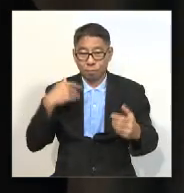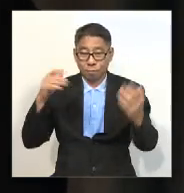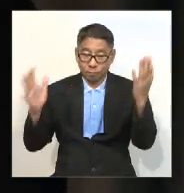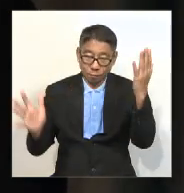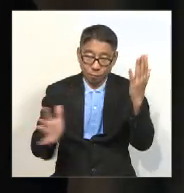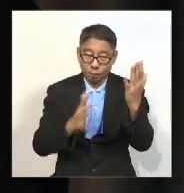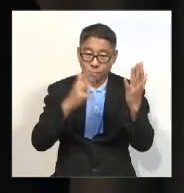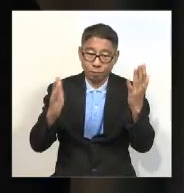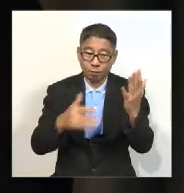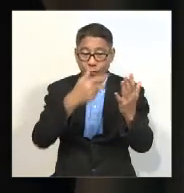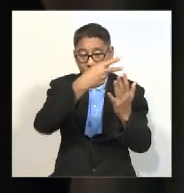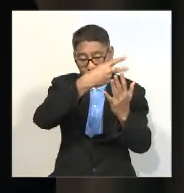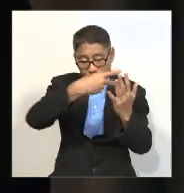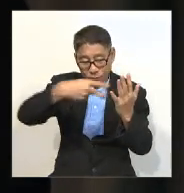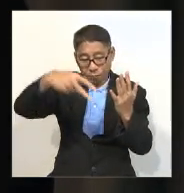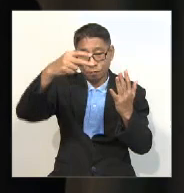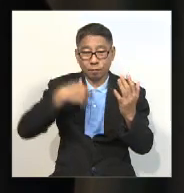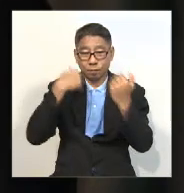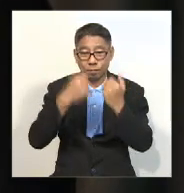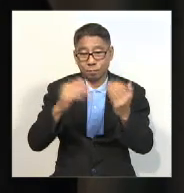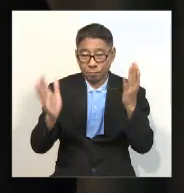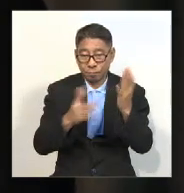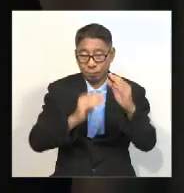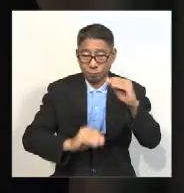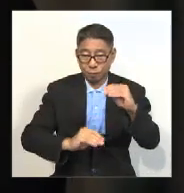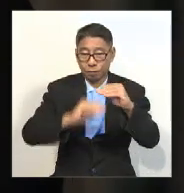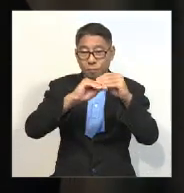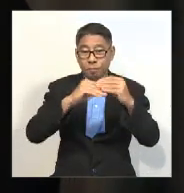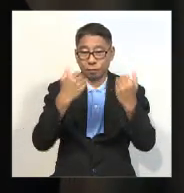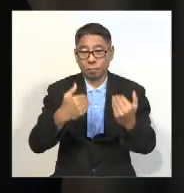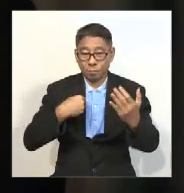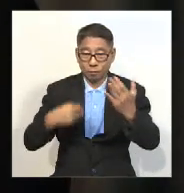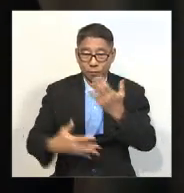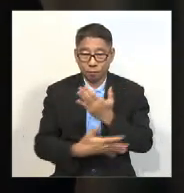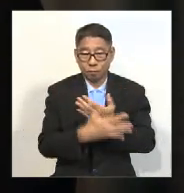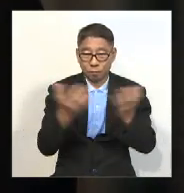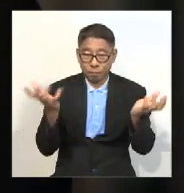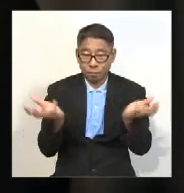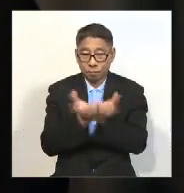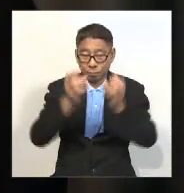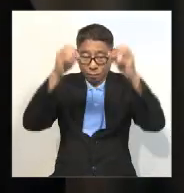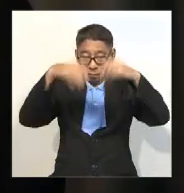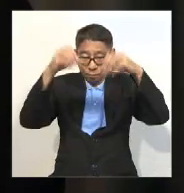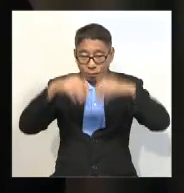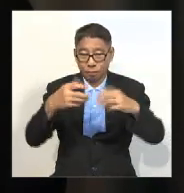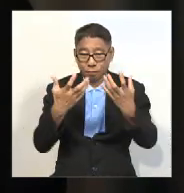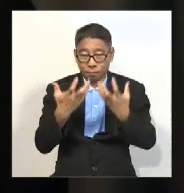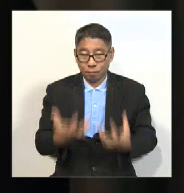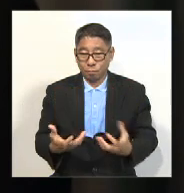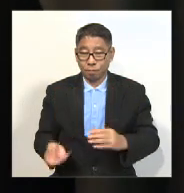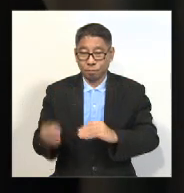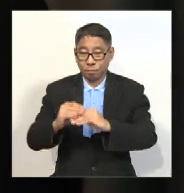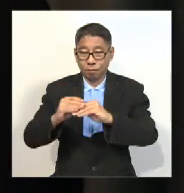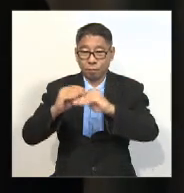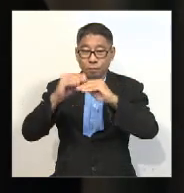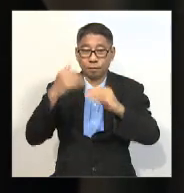ของร่องความกดอากาศต่ำนะคะถ้ามีพายุตัวนี้เสริมเข้ามาเนี่ยโอกาสที่จะได้รับฝนหนักมากเนี่ยก็จะมีมากขึ้